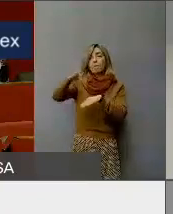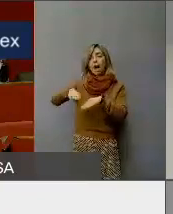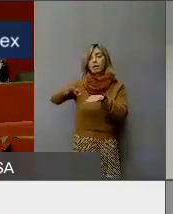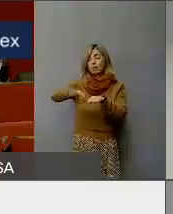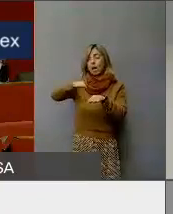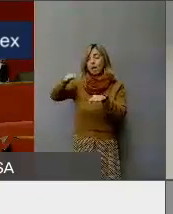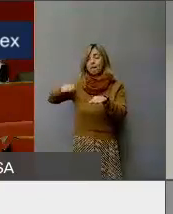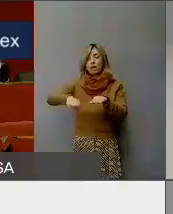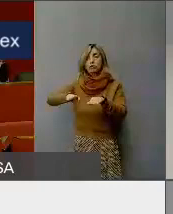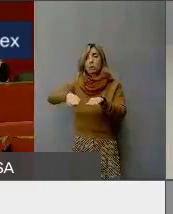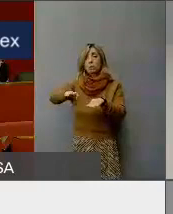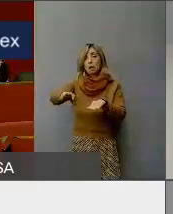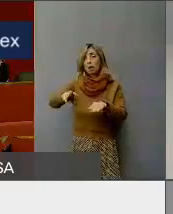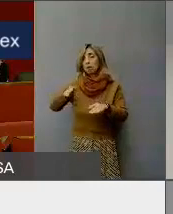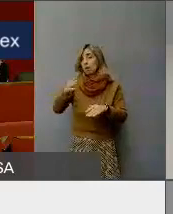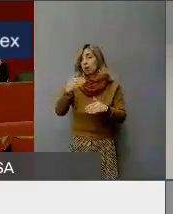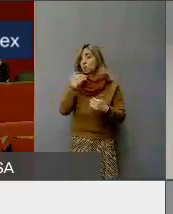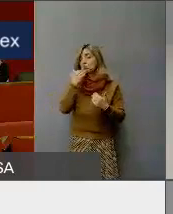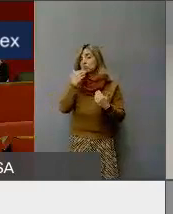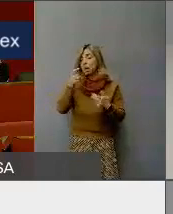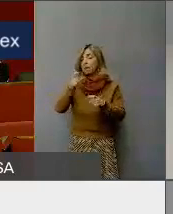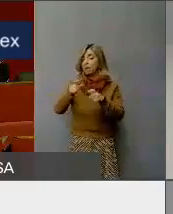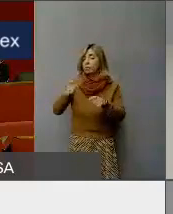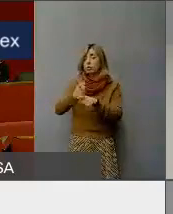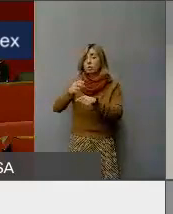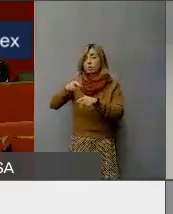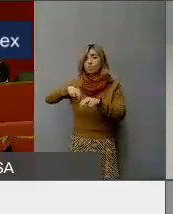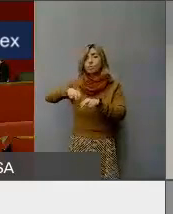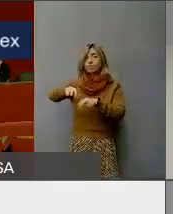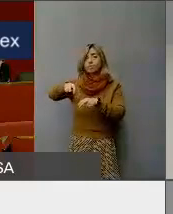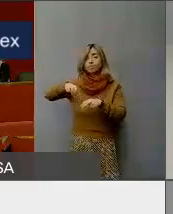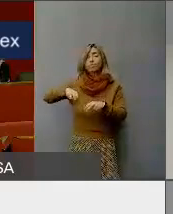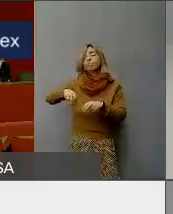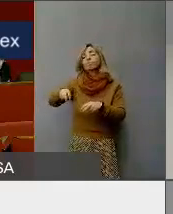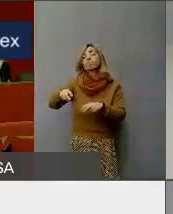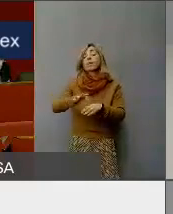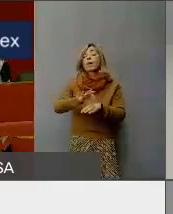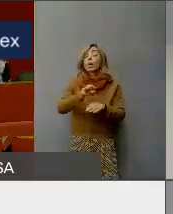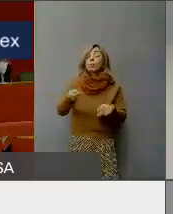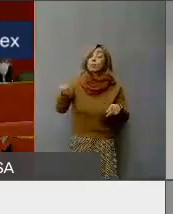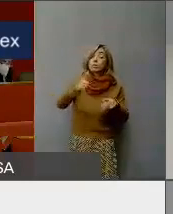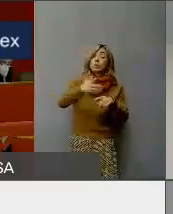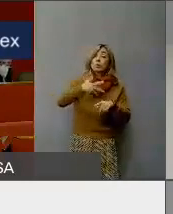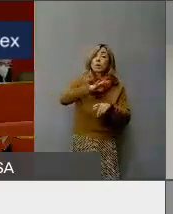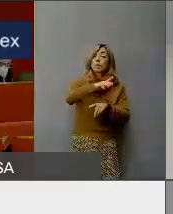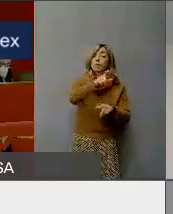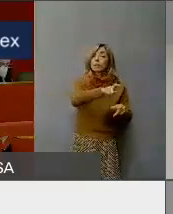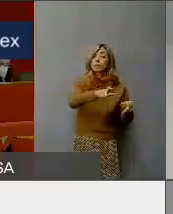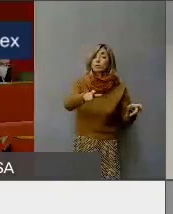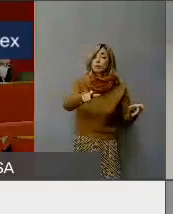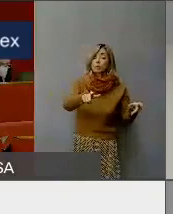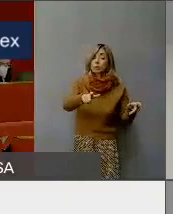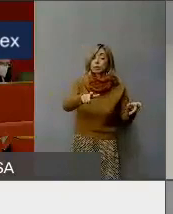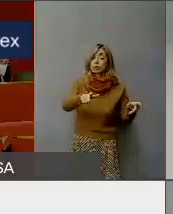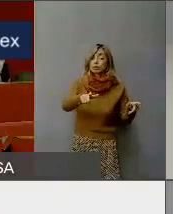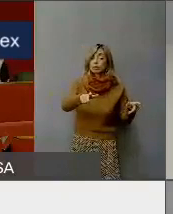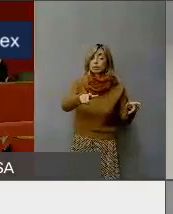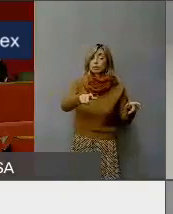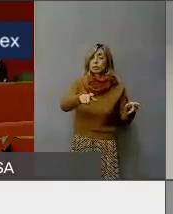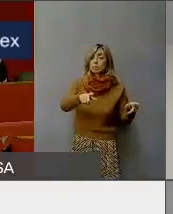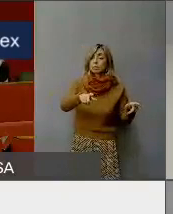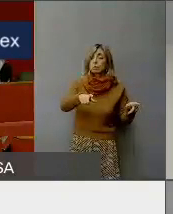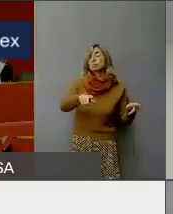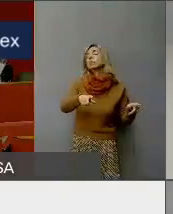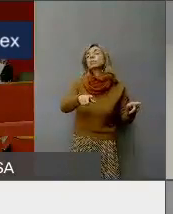che vedevano deambulare per non dire per non parlare di quelle persone che senza avere titolo continuano pervicacemente